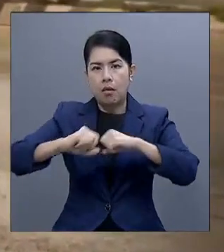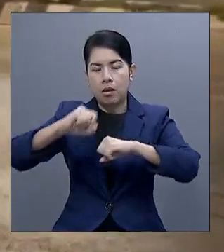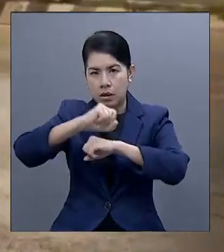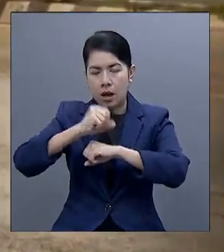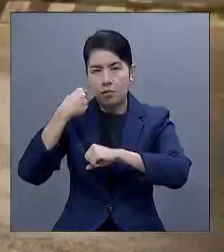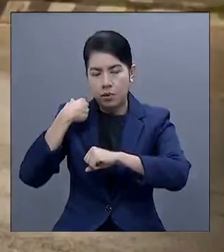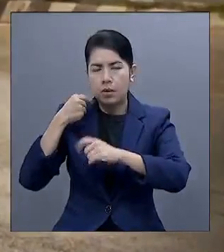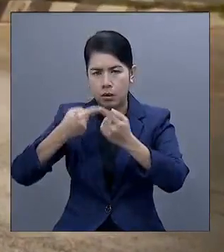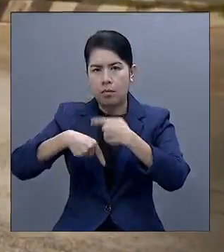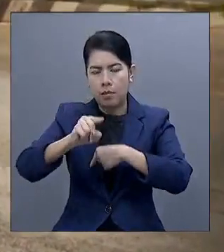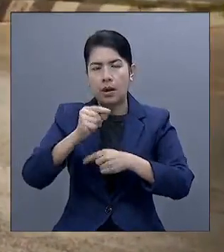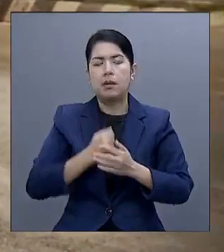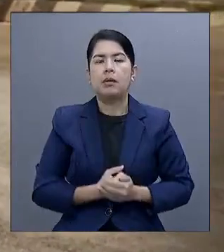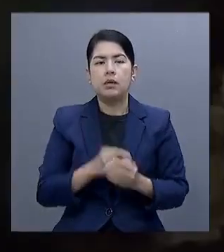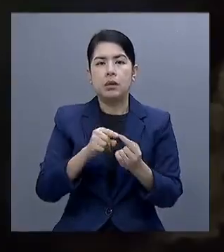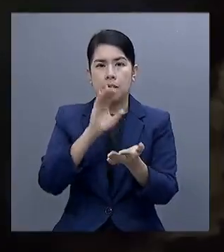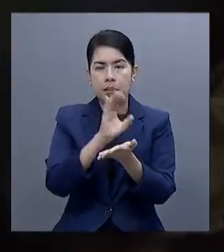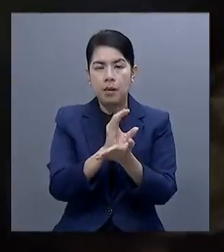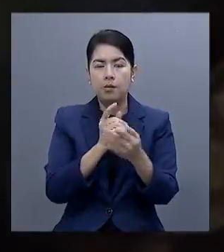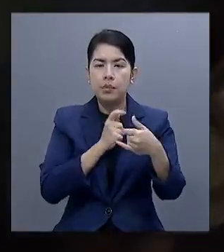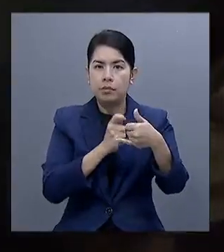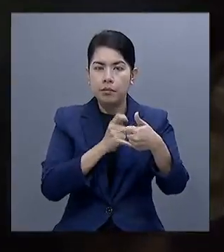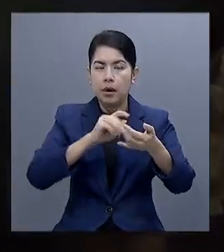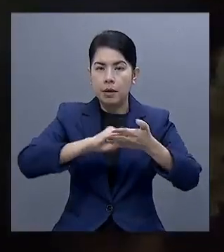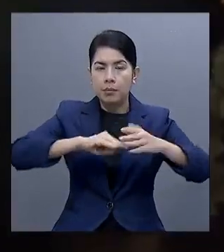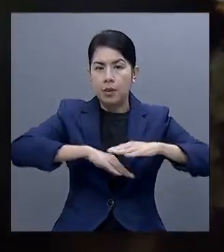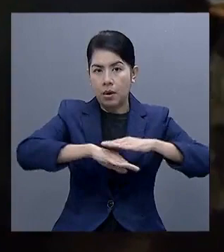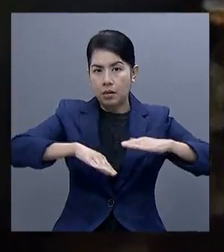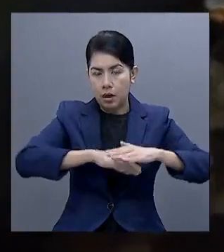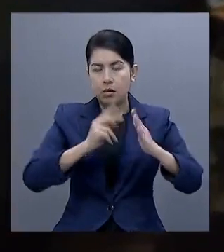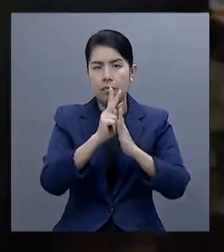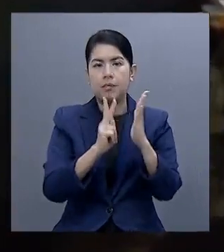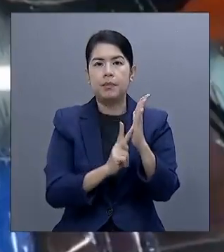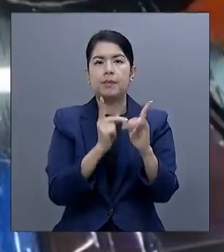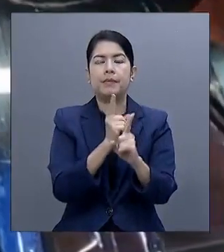ที่โรงพักเมืองสมุทรสาครเพื่อที่จะดำเนินการตามกฎหมายต่อไปค่ะ